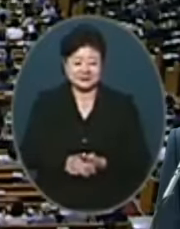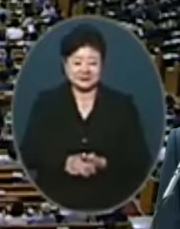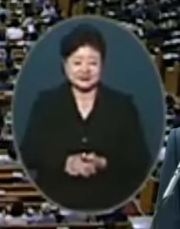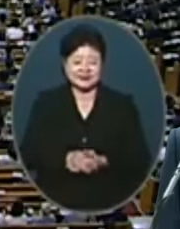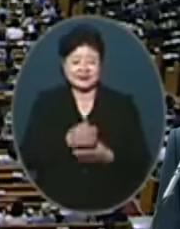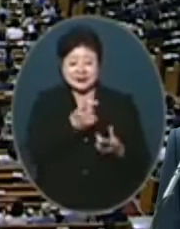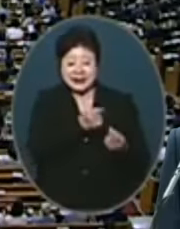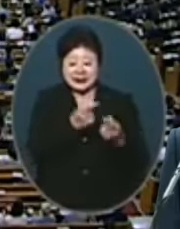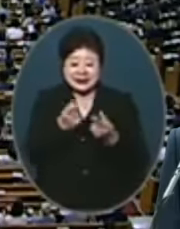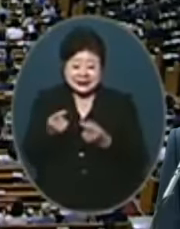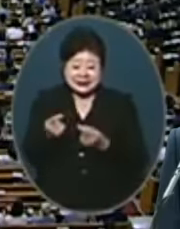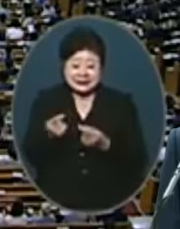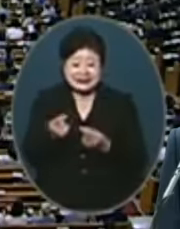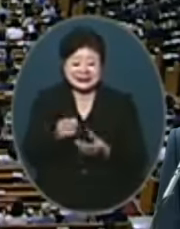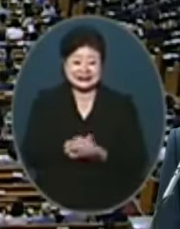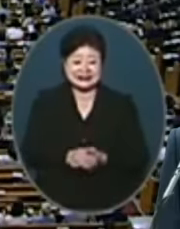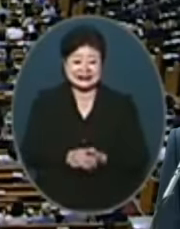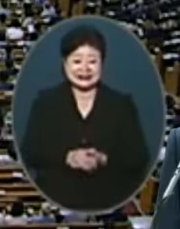같은